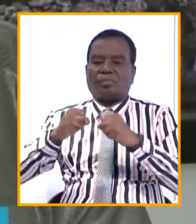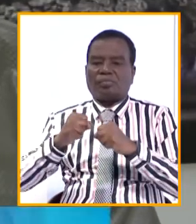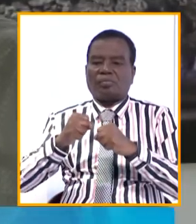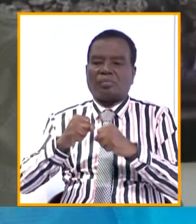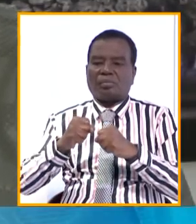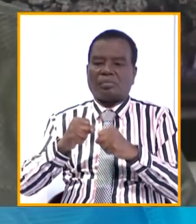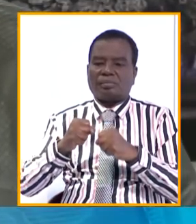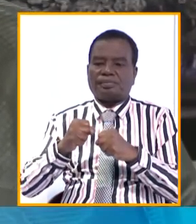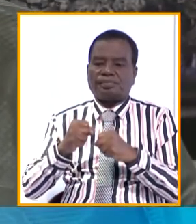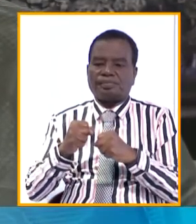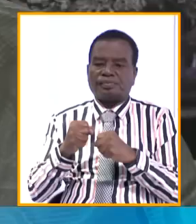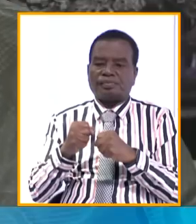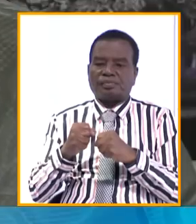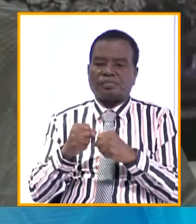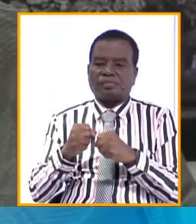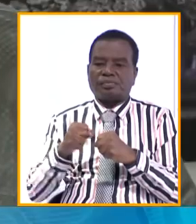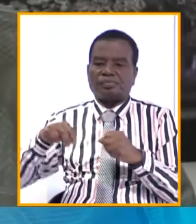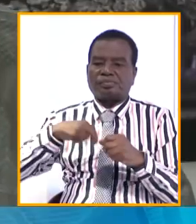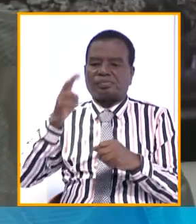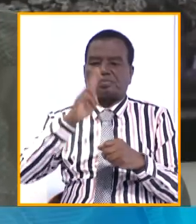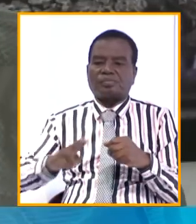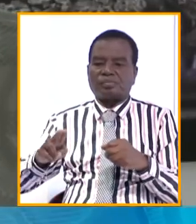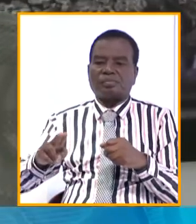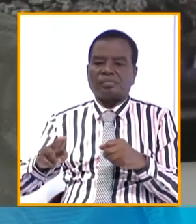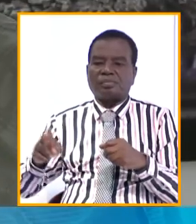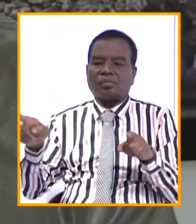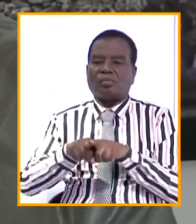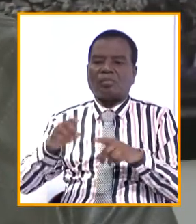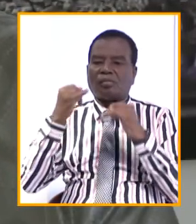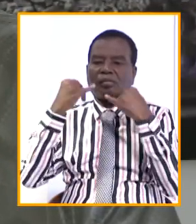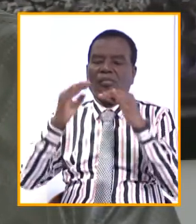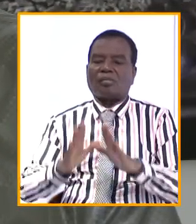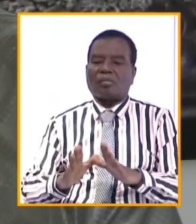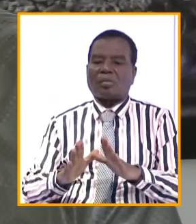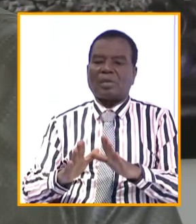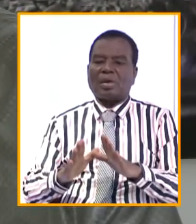monde. Nous sommes honorés en tant qu'Ivoiriens